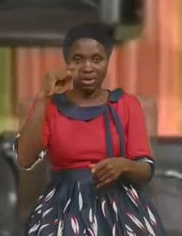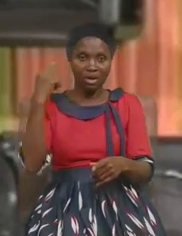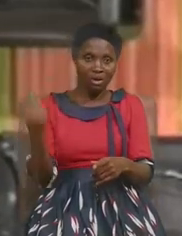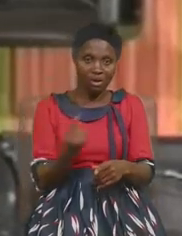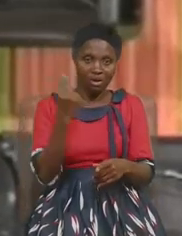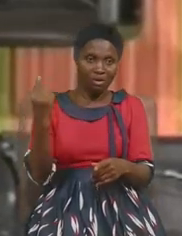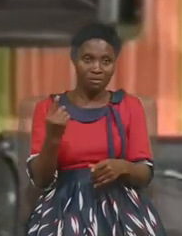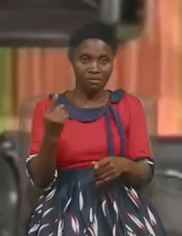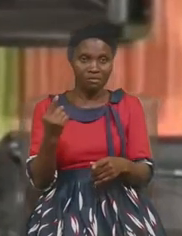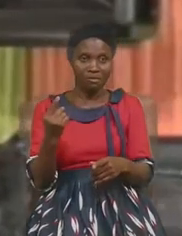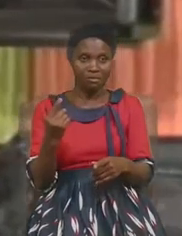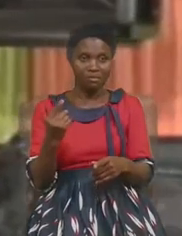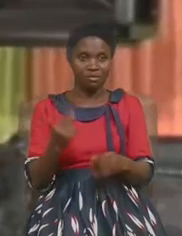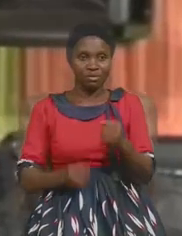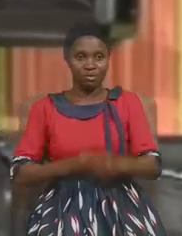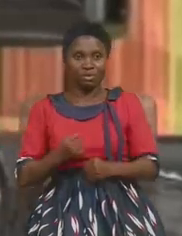monde. Tandis que